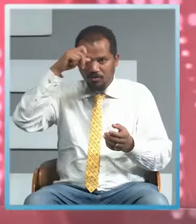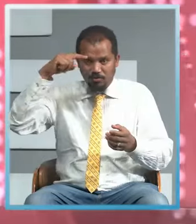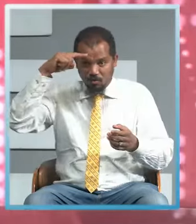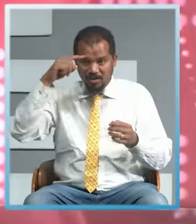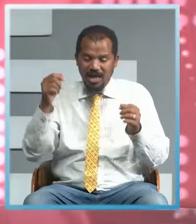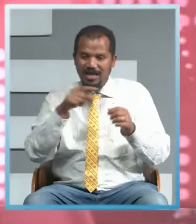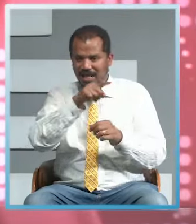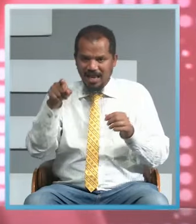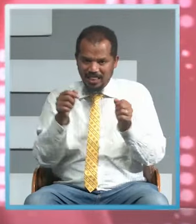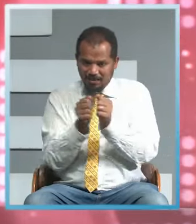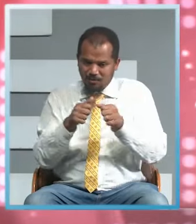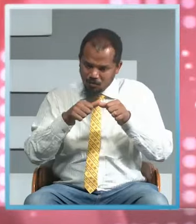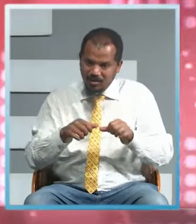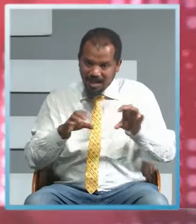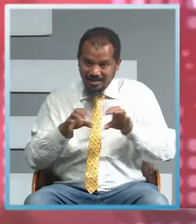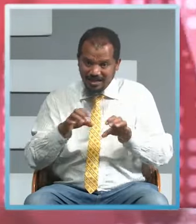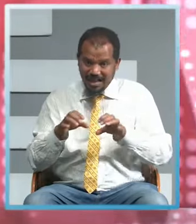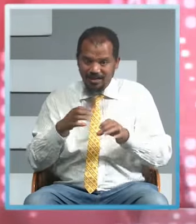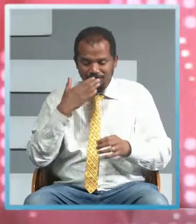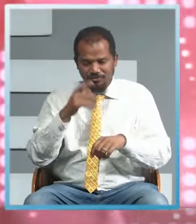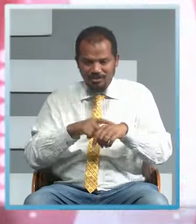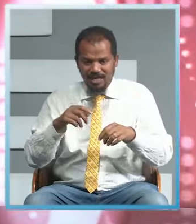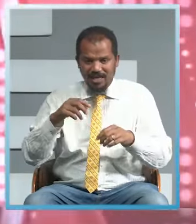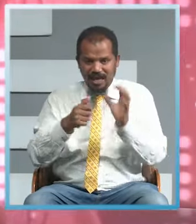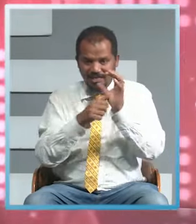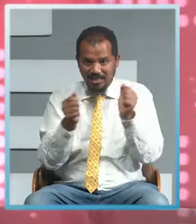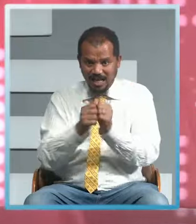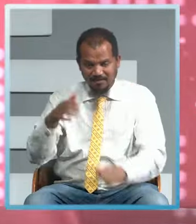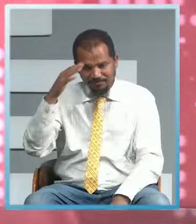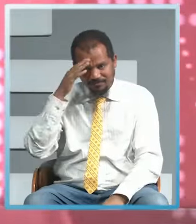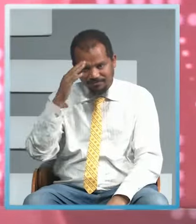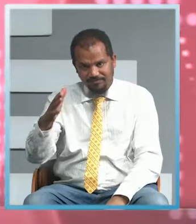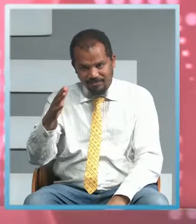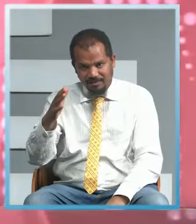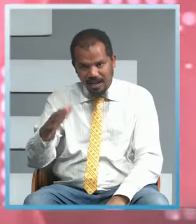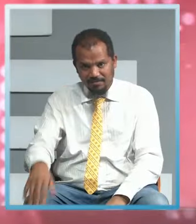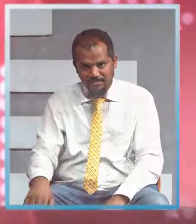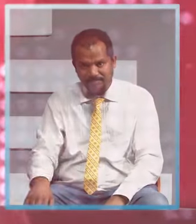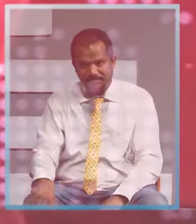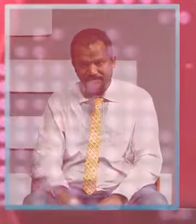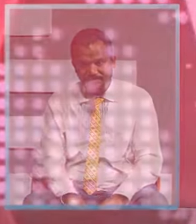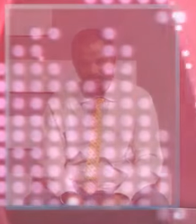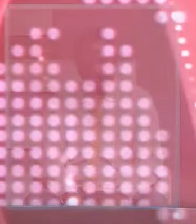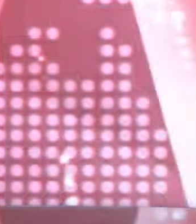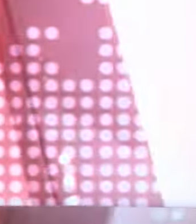በምልክት ቋንቋው ዳዊት ጎሳዬ ከእናንተ ጋር ቆይታ አድርገናል። ጥሩ ጊዜ ከኢሳት ጋር። ሰላም።